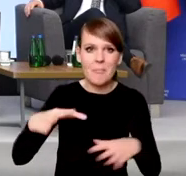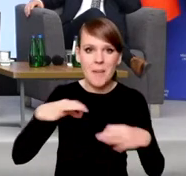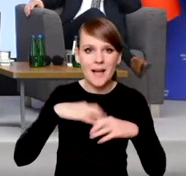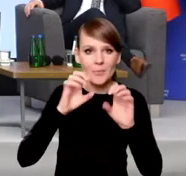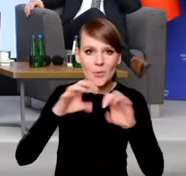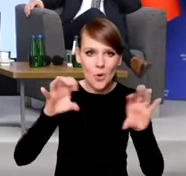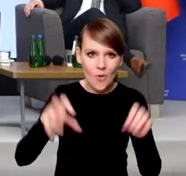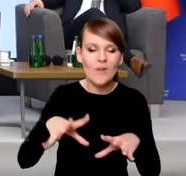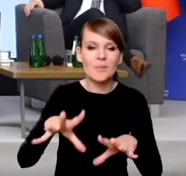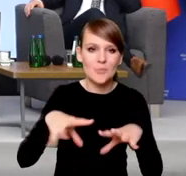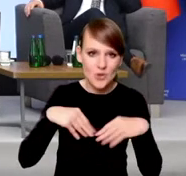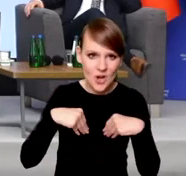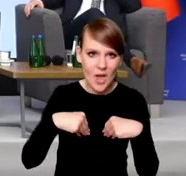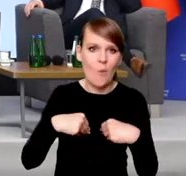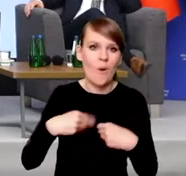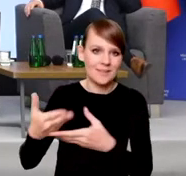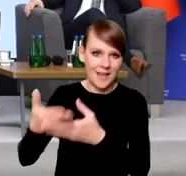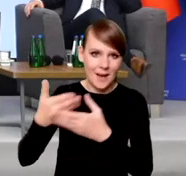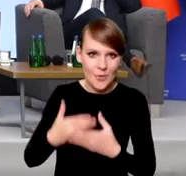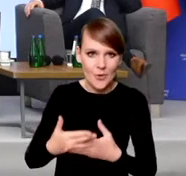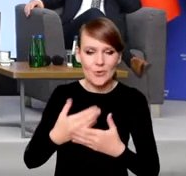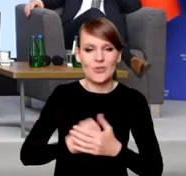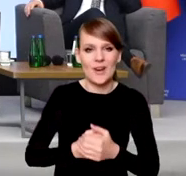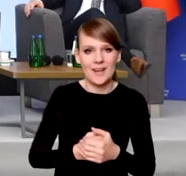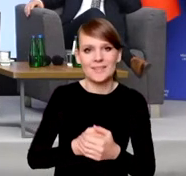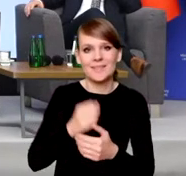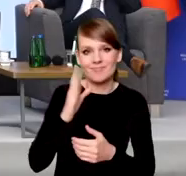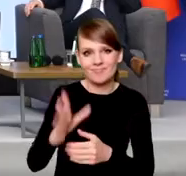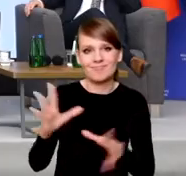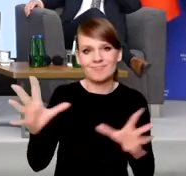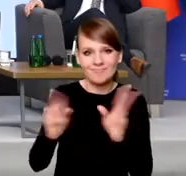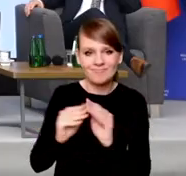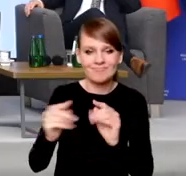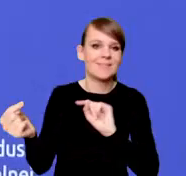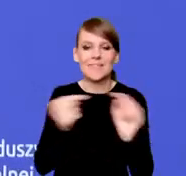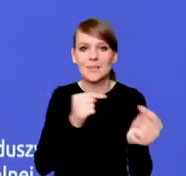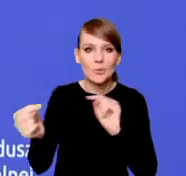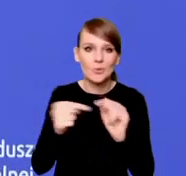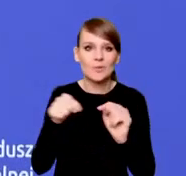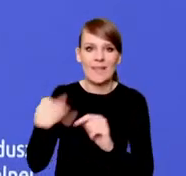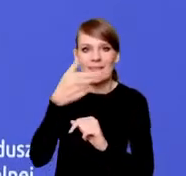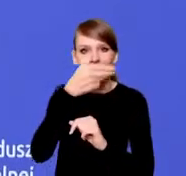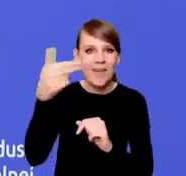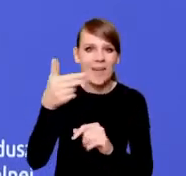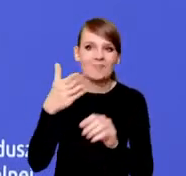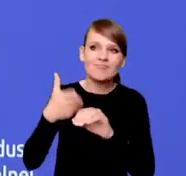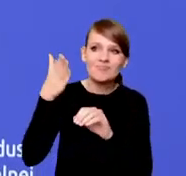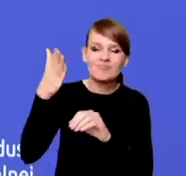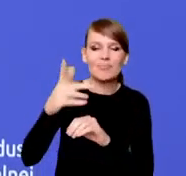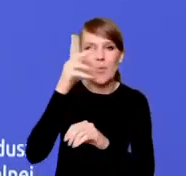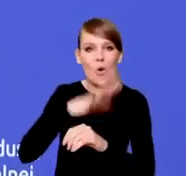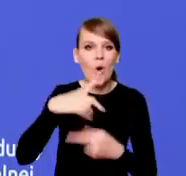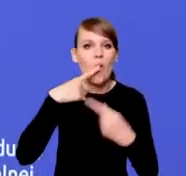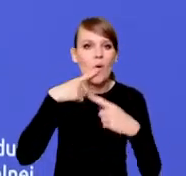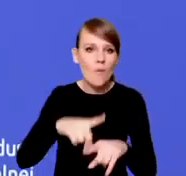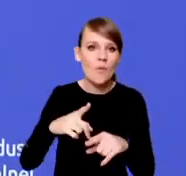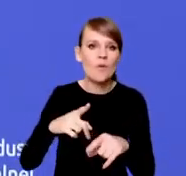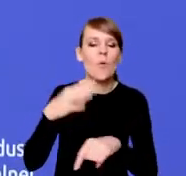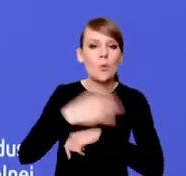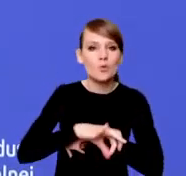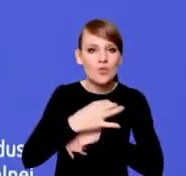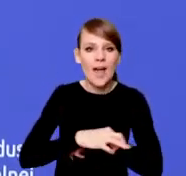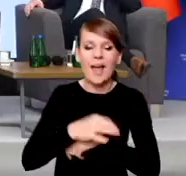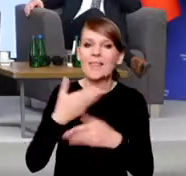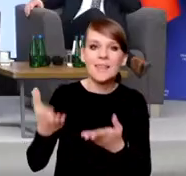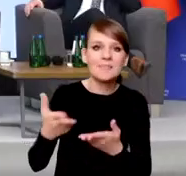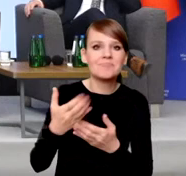kolejne nasze zaproszenie, aby dyskutować z nami na temat, jakie wyzwania stoją przed społeczną odpowiedzialnością uczelni. Jest